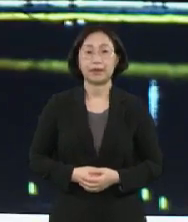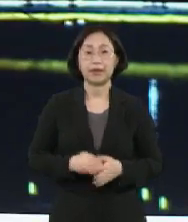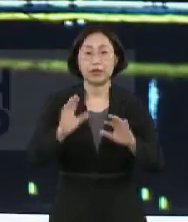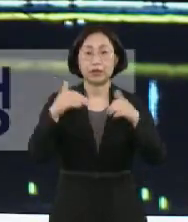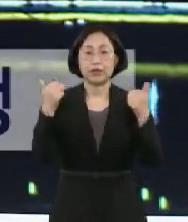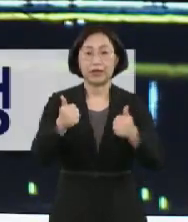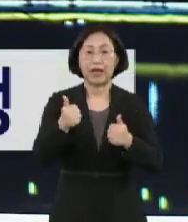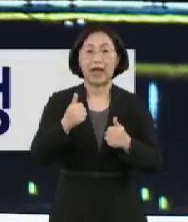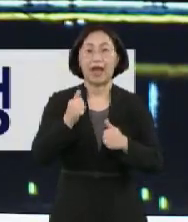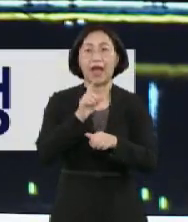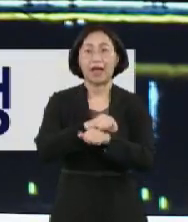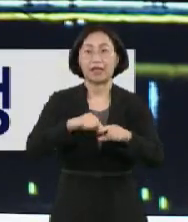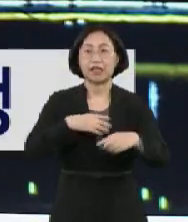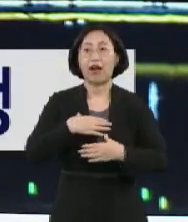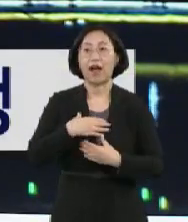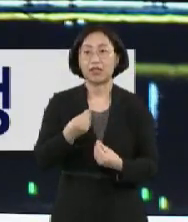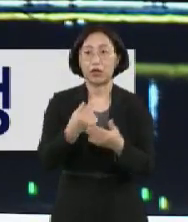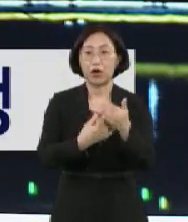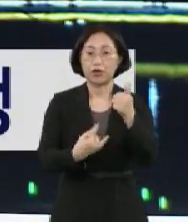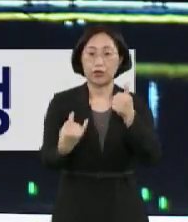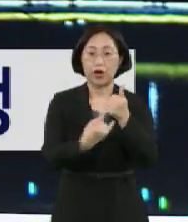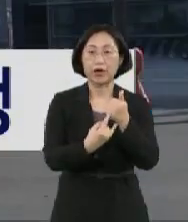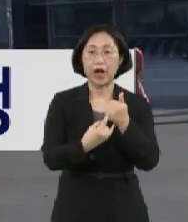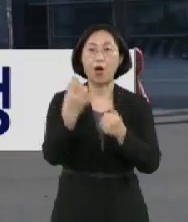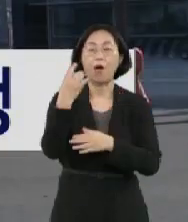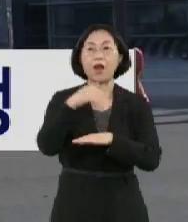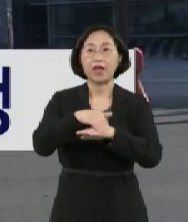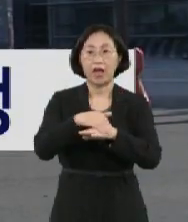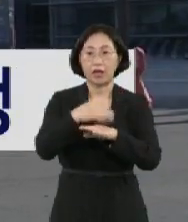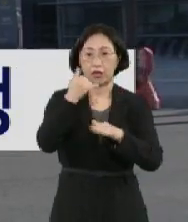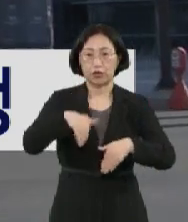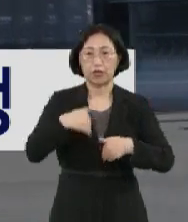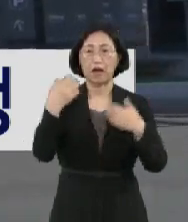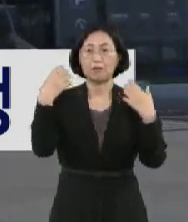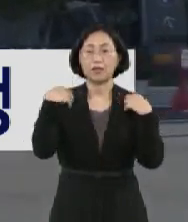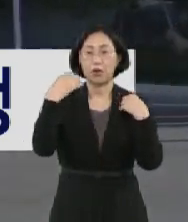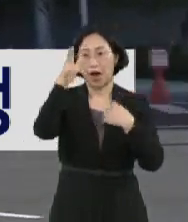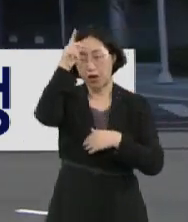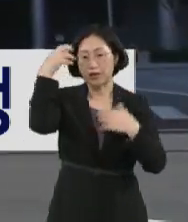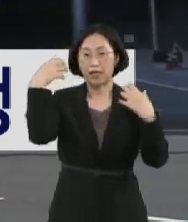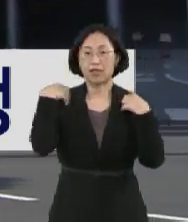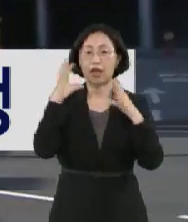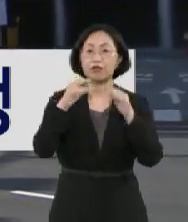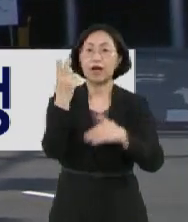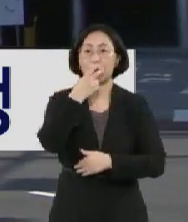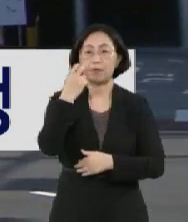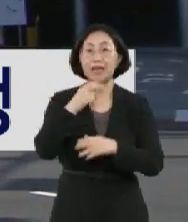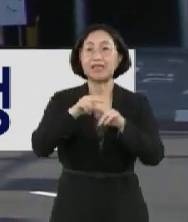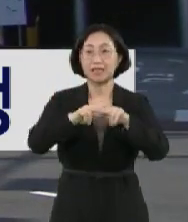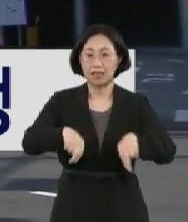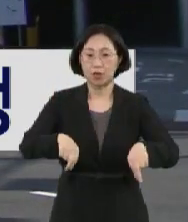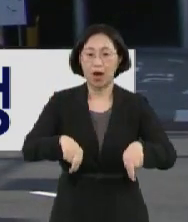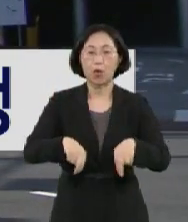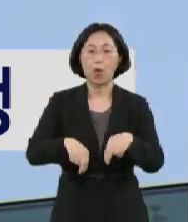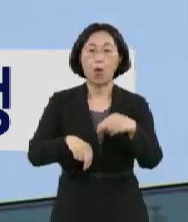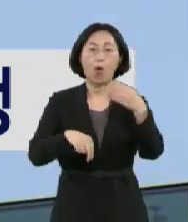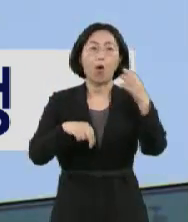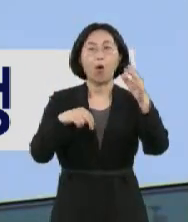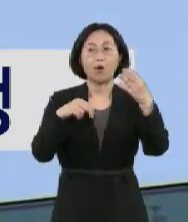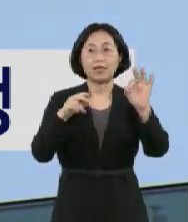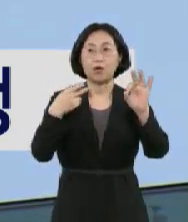국회 행정안전위원회 가 당초 예정됐던 충남도청 9화 충남경찰청 에 대한 현장 국정감사를 취소하고 12일에